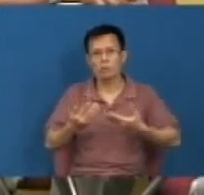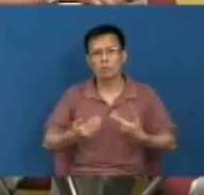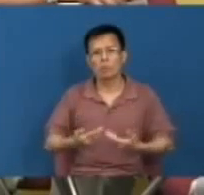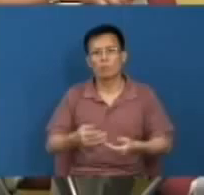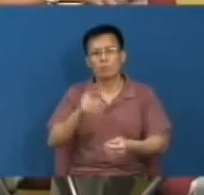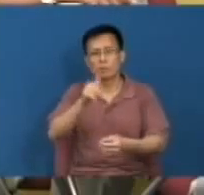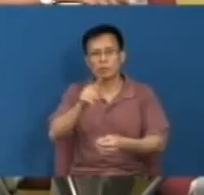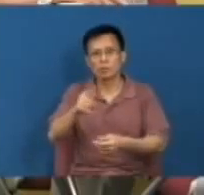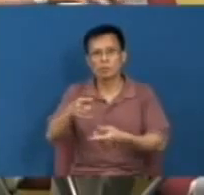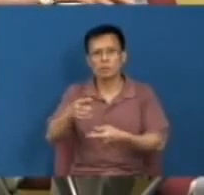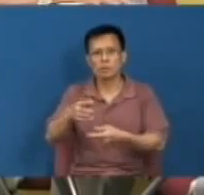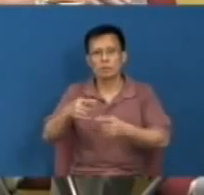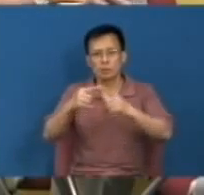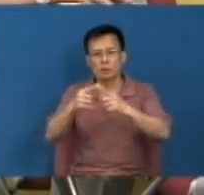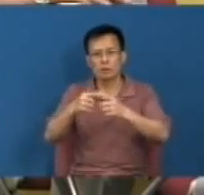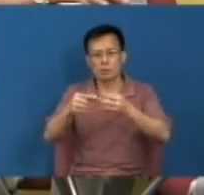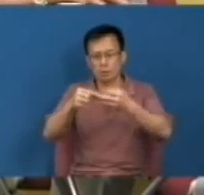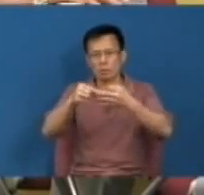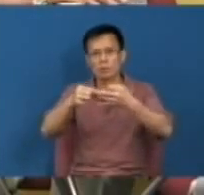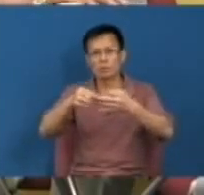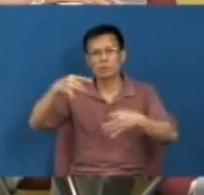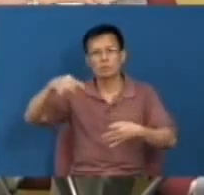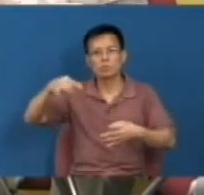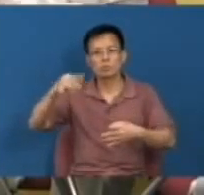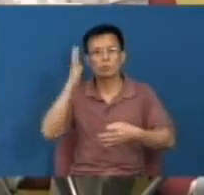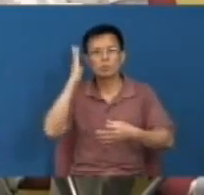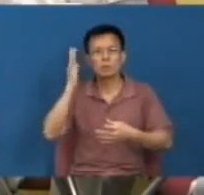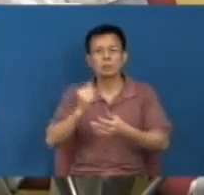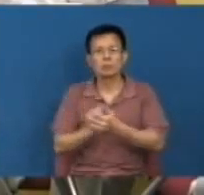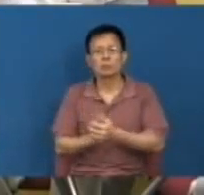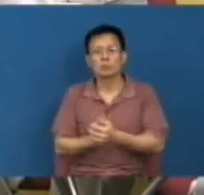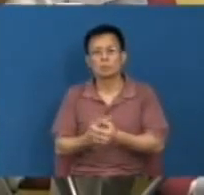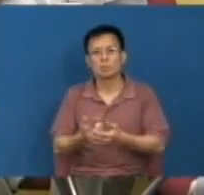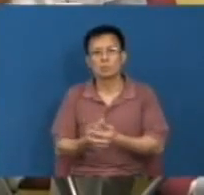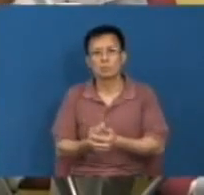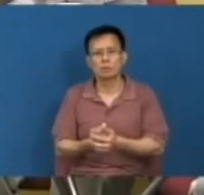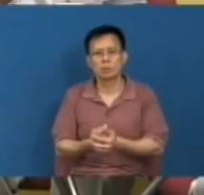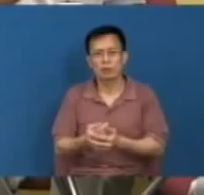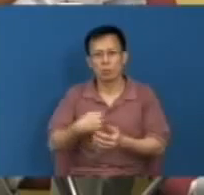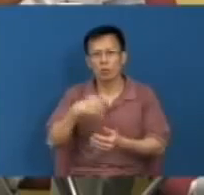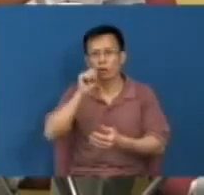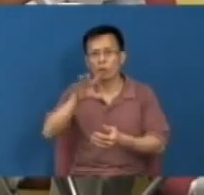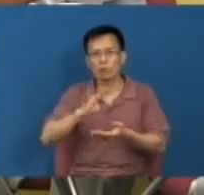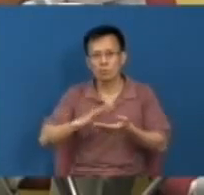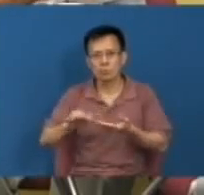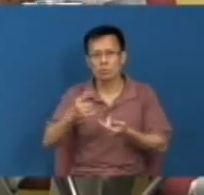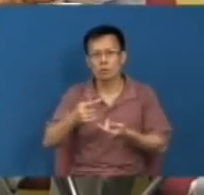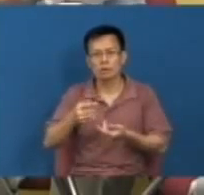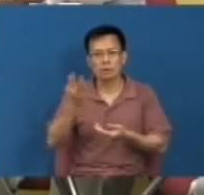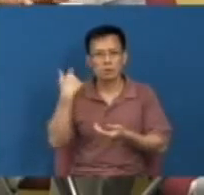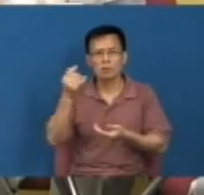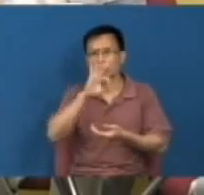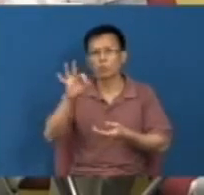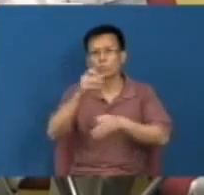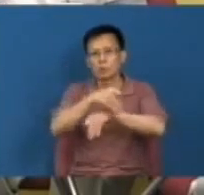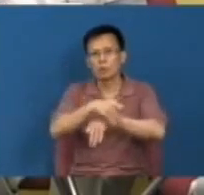俾個嗰個姓張嘅，就做呢、這個話齋貨啊咩。我就話明你到時就冇得登記㗎，咩都冇